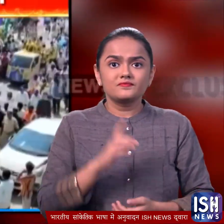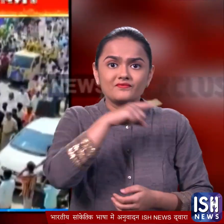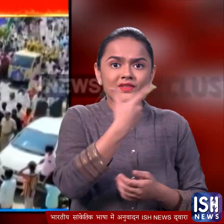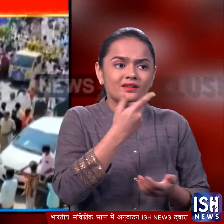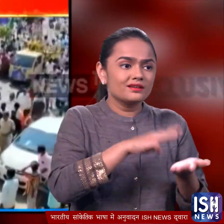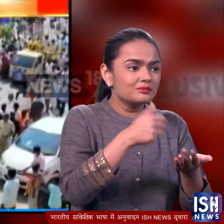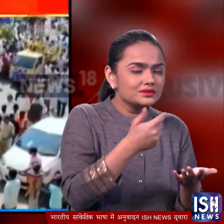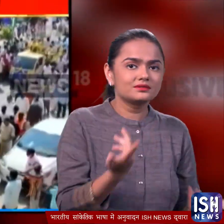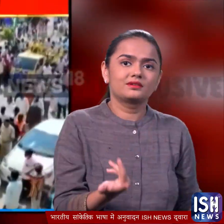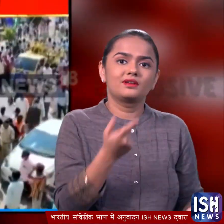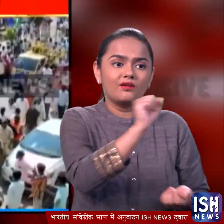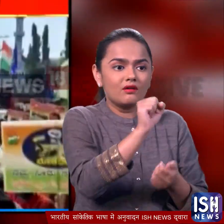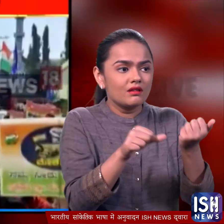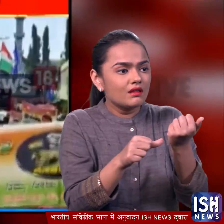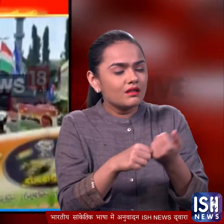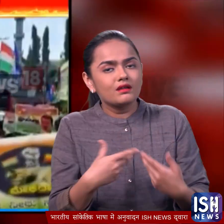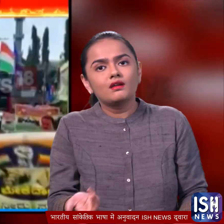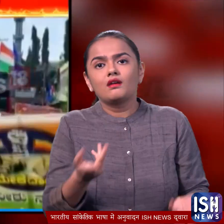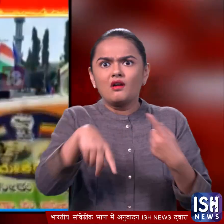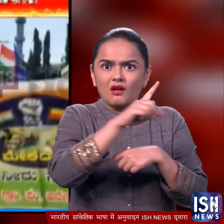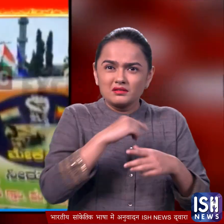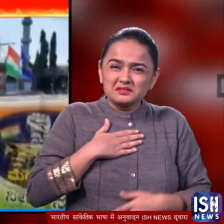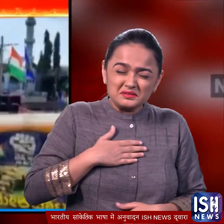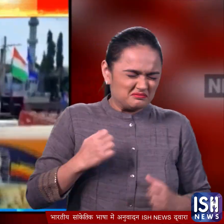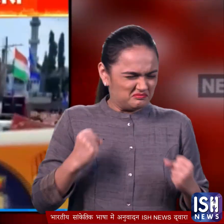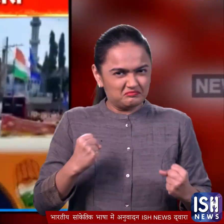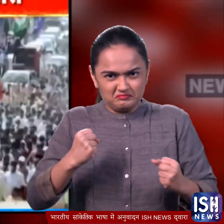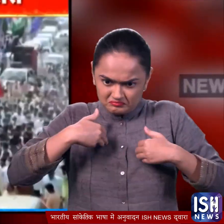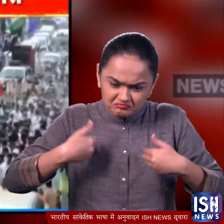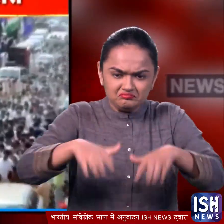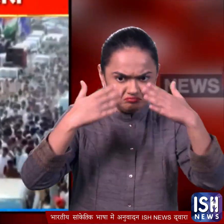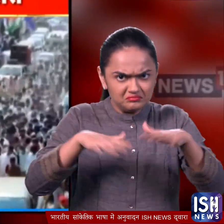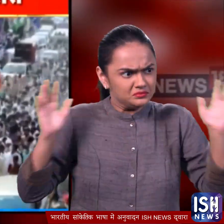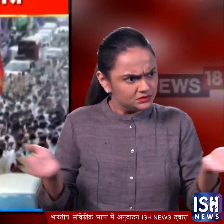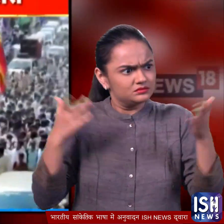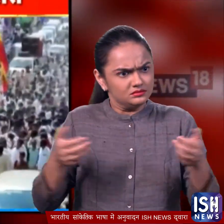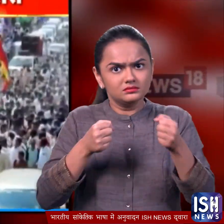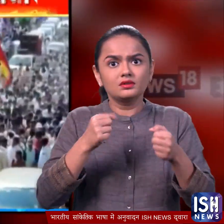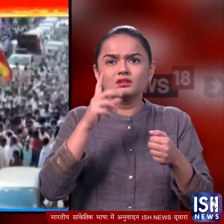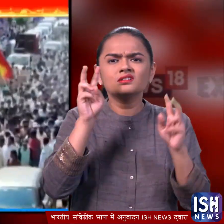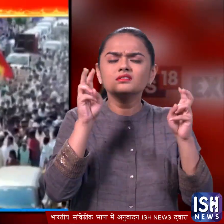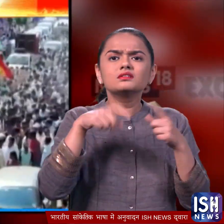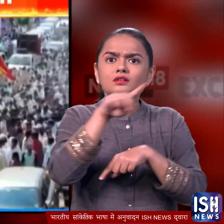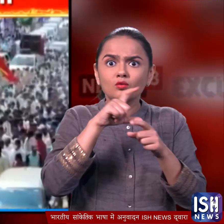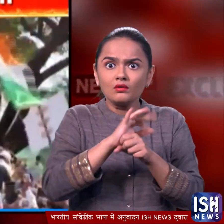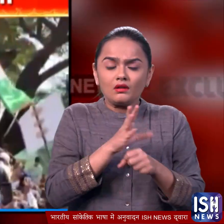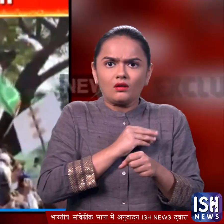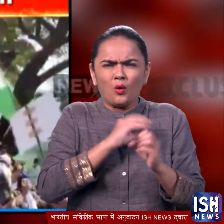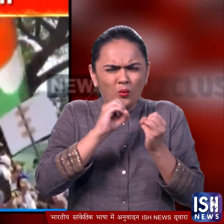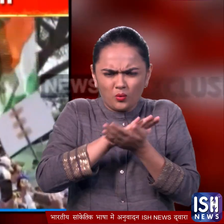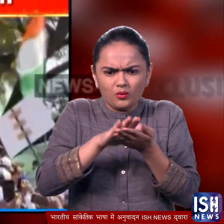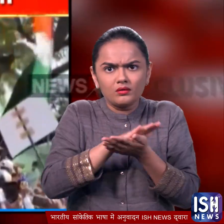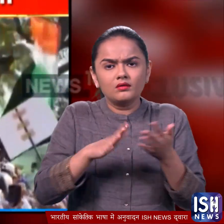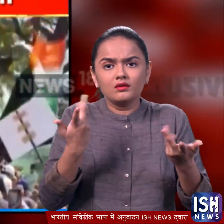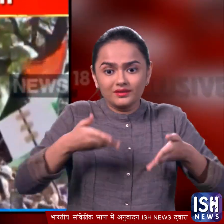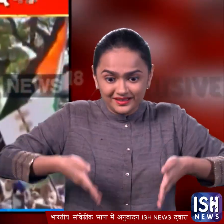क्या नेता और क्या उनके समर्थक, सभी पूरे जोश के साथ आगे बढ़ते रहे। ऐसा लगा जैसे किसी को भी कोरोना का डर ही न हो। रास्ते